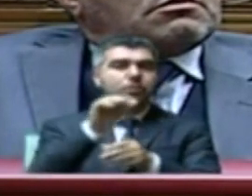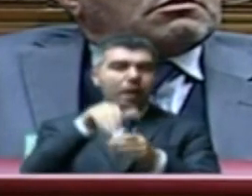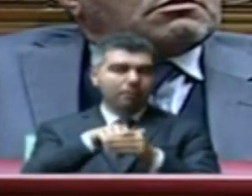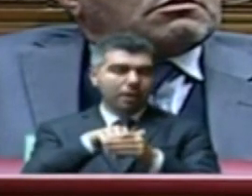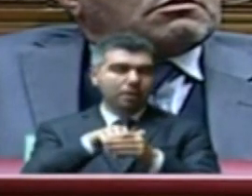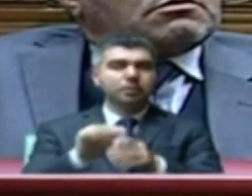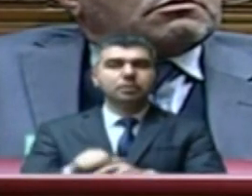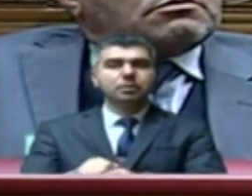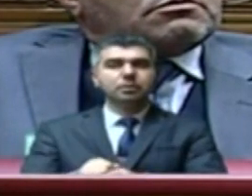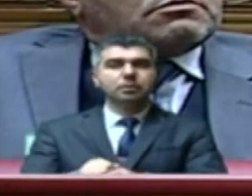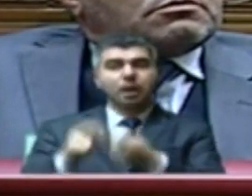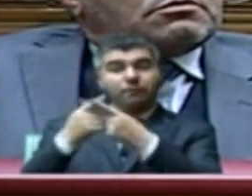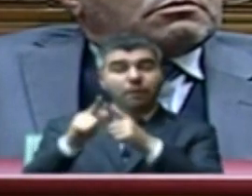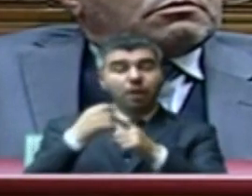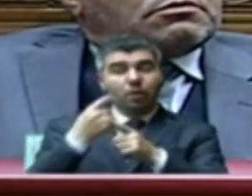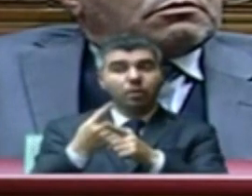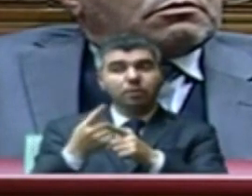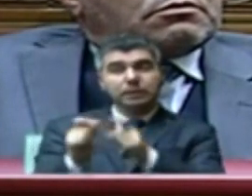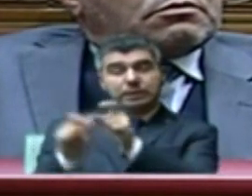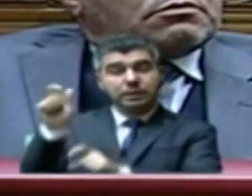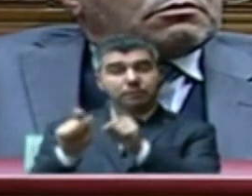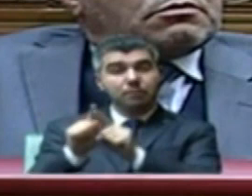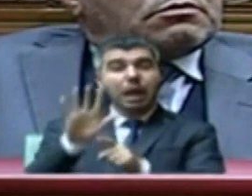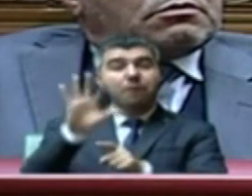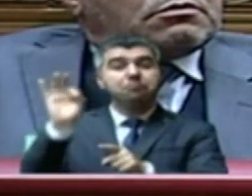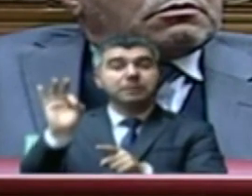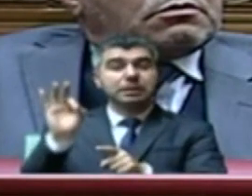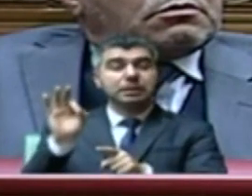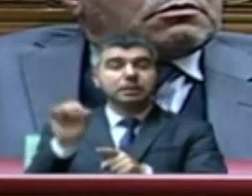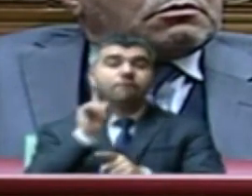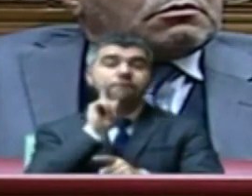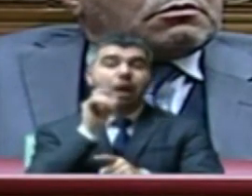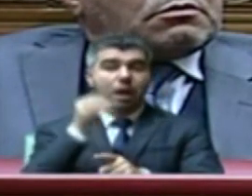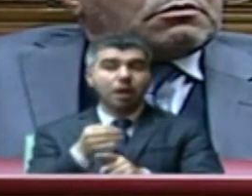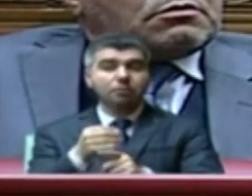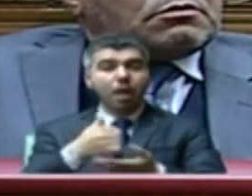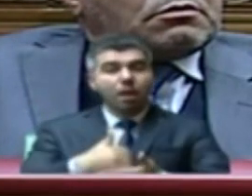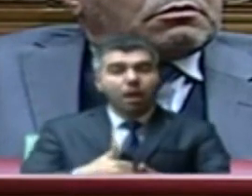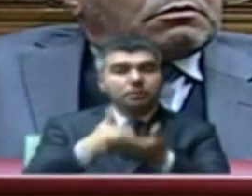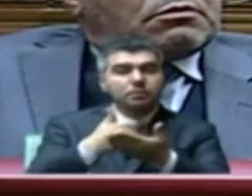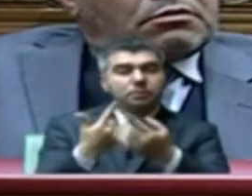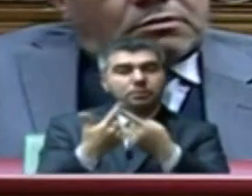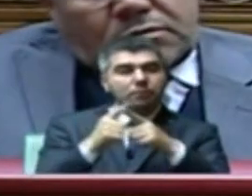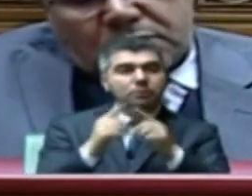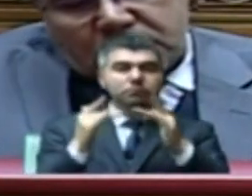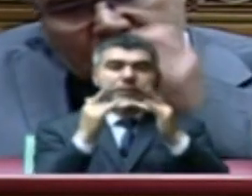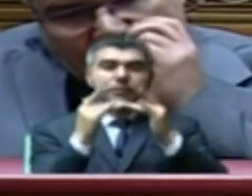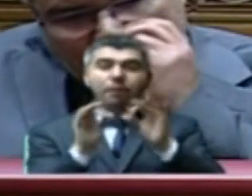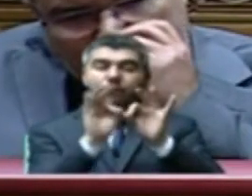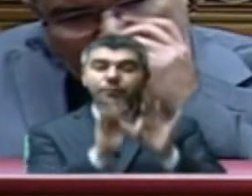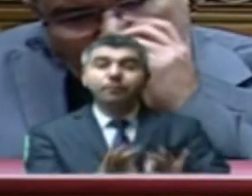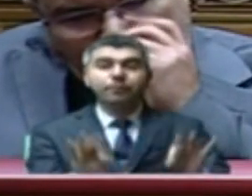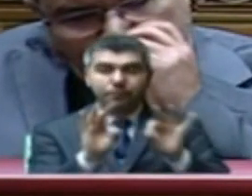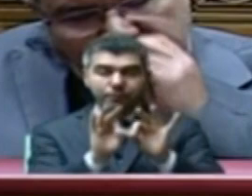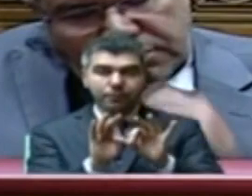أن يسلم مجموعة من التلميذات حدود 50 تلميذة لهذا المدرسي باعتبار أن ما كاينش دور ديال الإيواء ديالها لا في